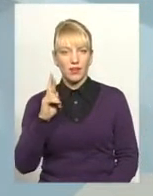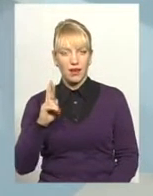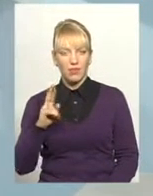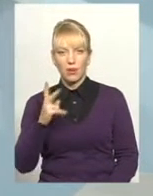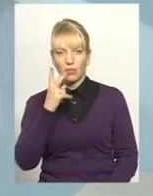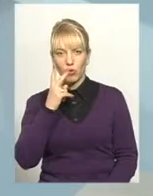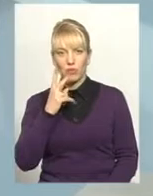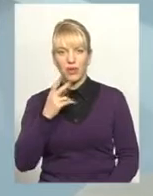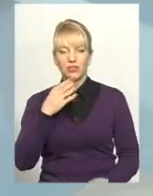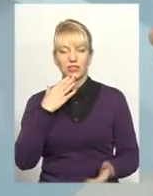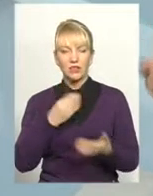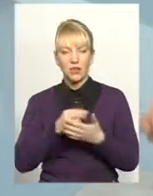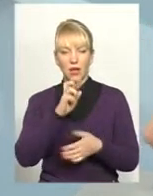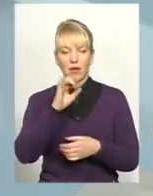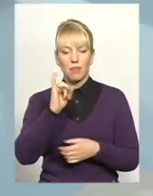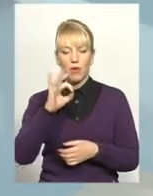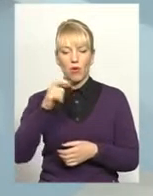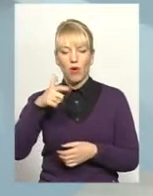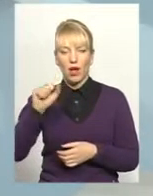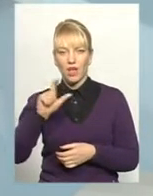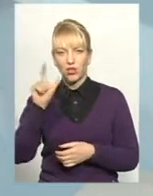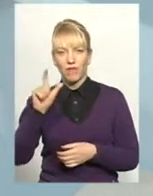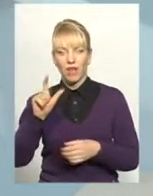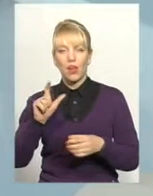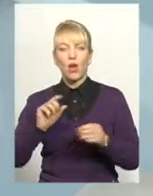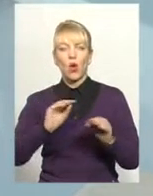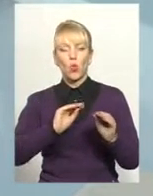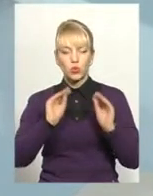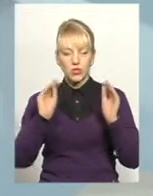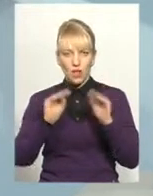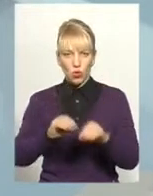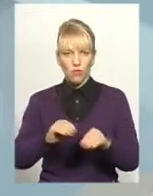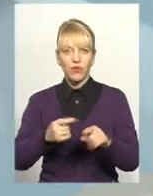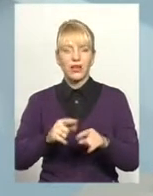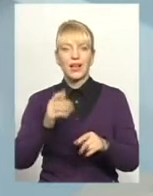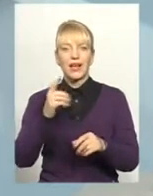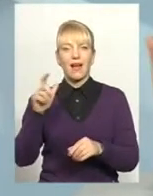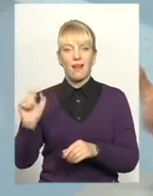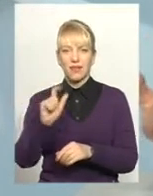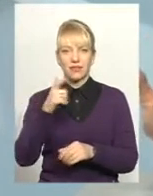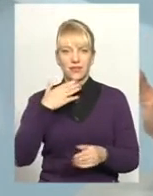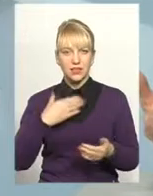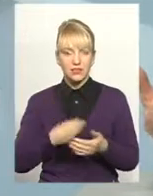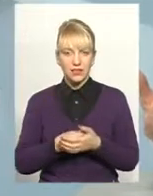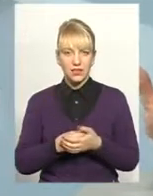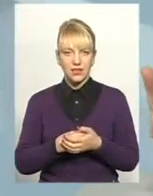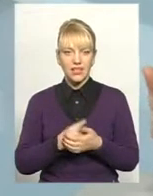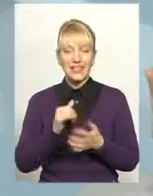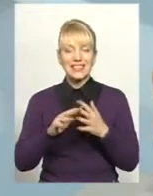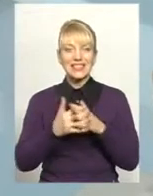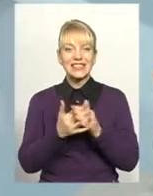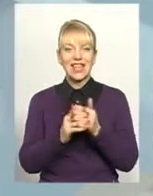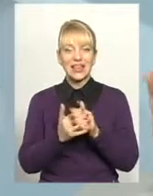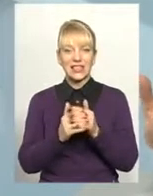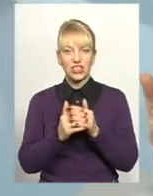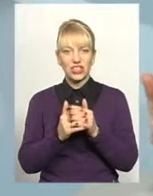є своя біогазова установка, своя ГЕС, і, значить, селище чи то містечко,